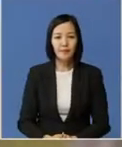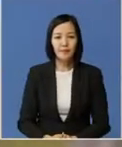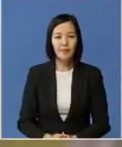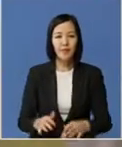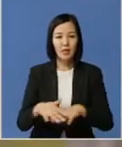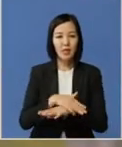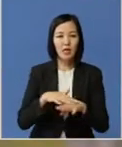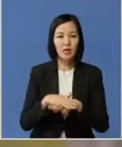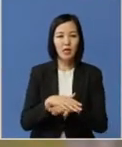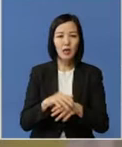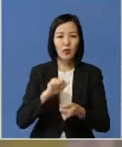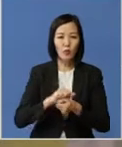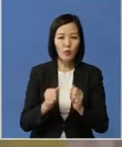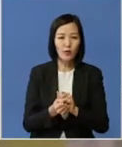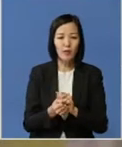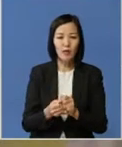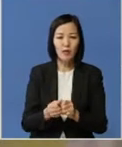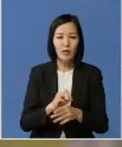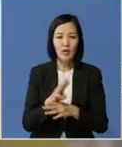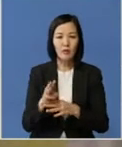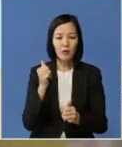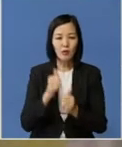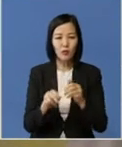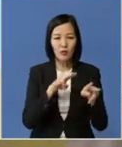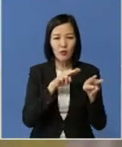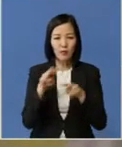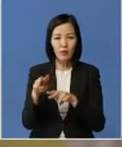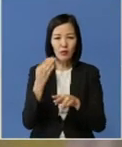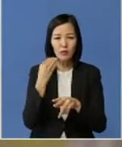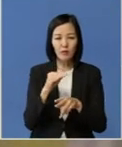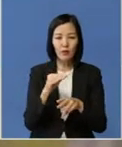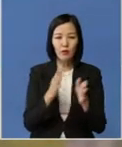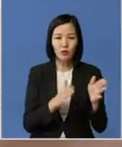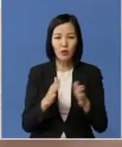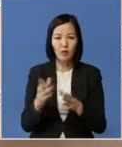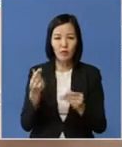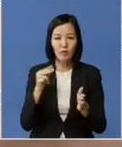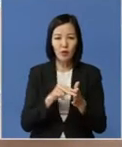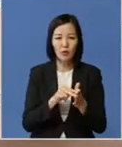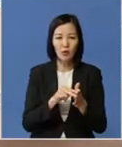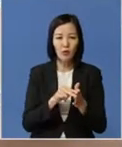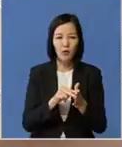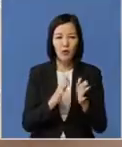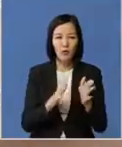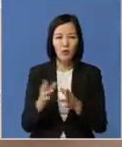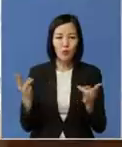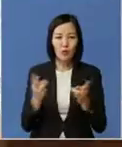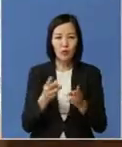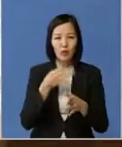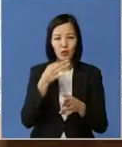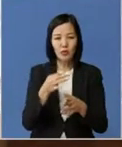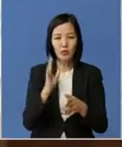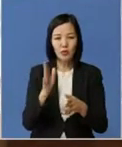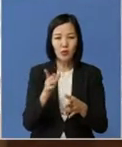Халыққа көмірмен қамтамасыз етуді күнделікті бақылауға алып, сапалы және тұрақты бағаны ұстауды тапсырамын. Жауапкершілікпен